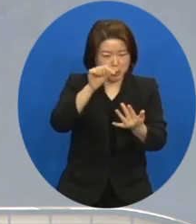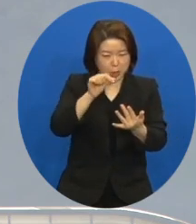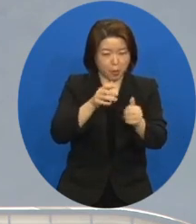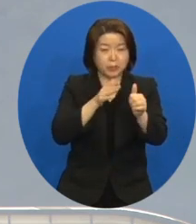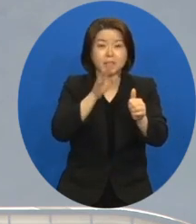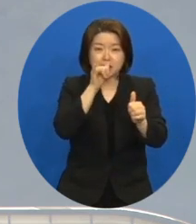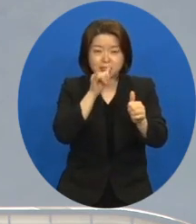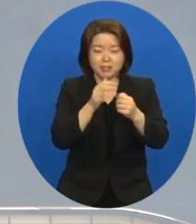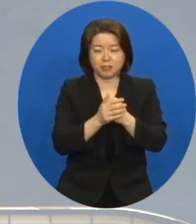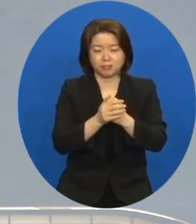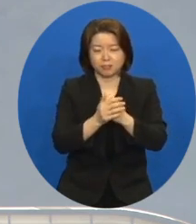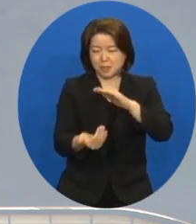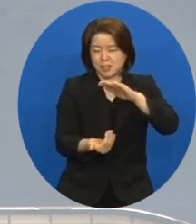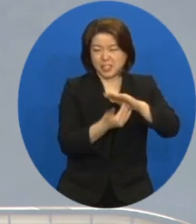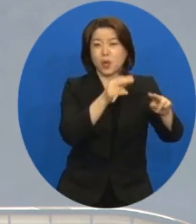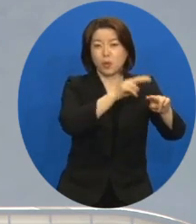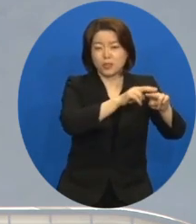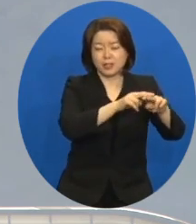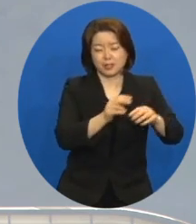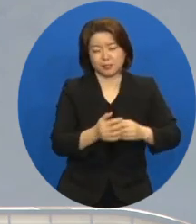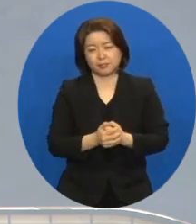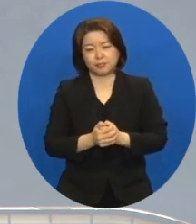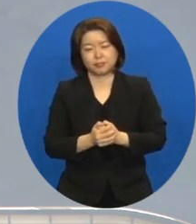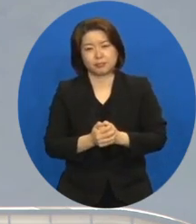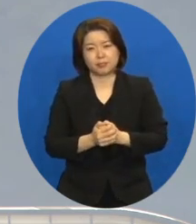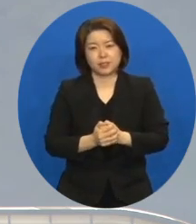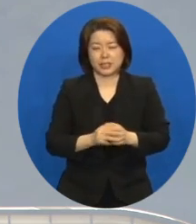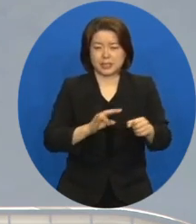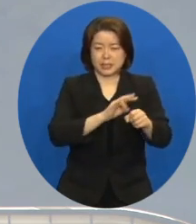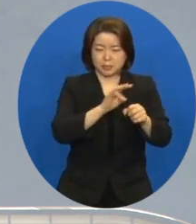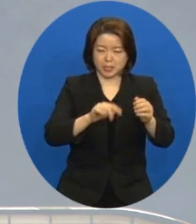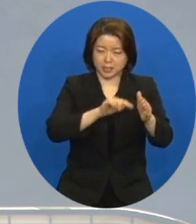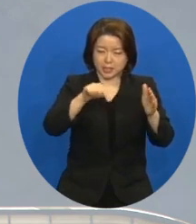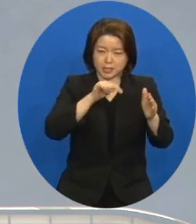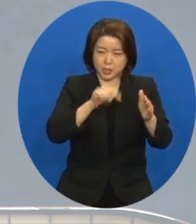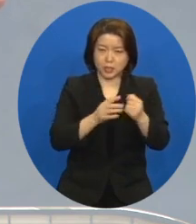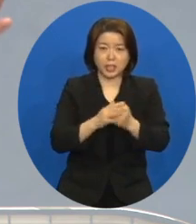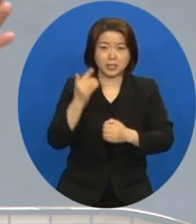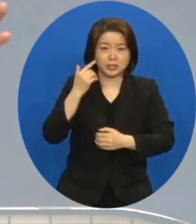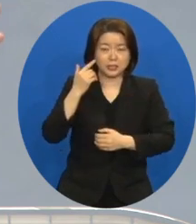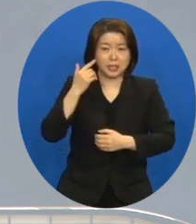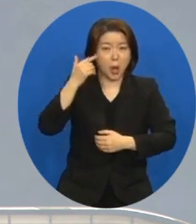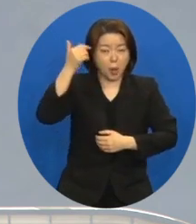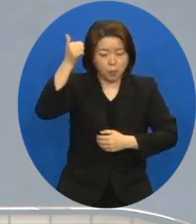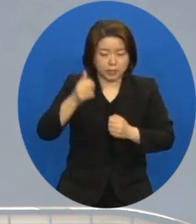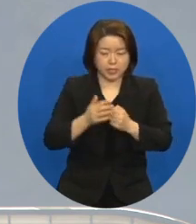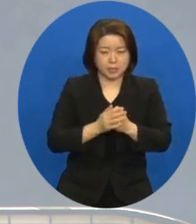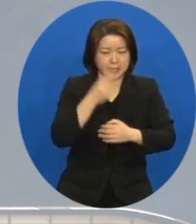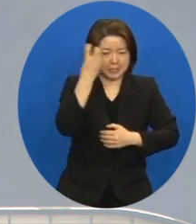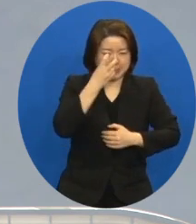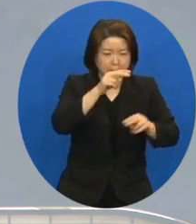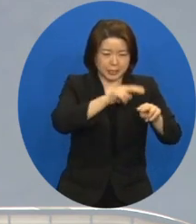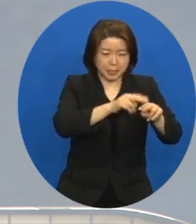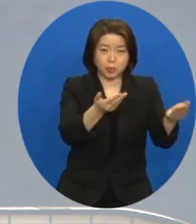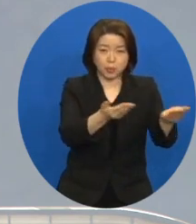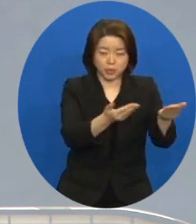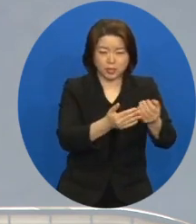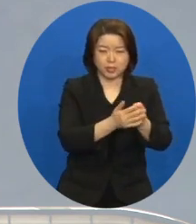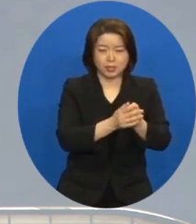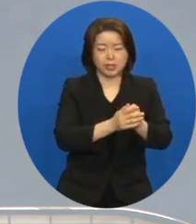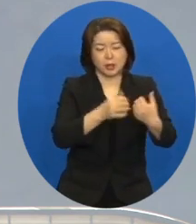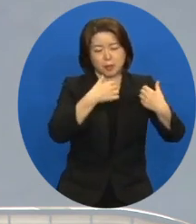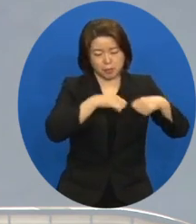그런데 24시간 뒤에 스탠리 존스 목사님이 그 감독직을 사양하고 다시 선교지